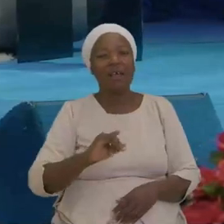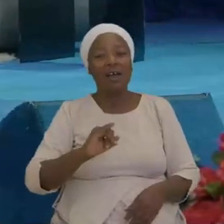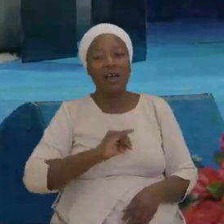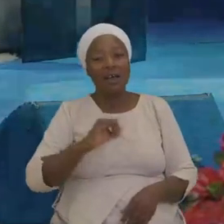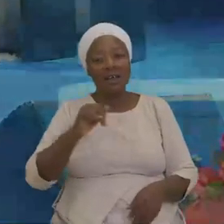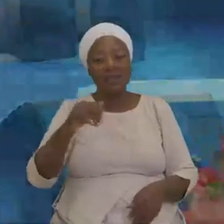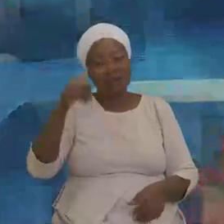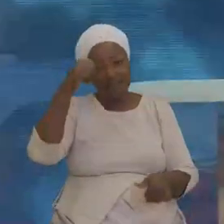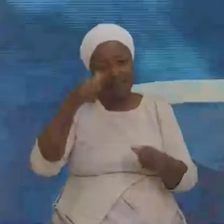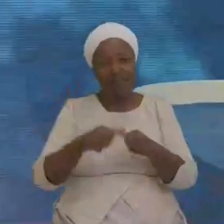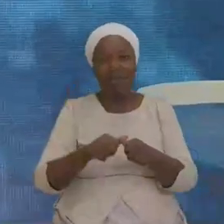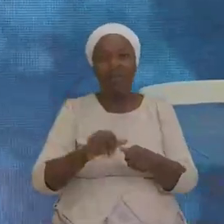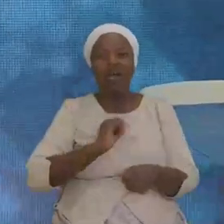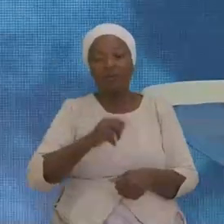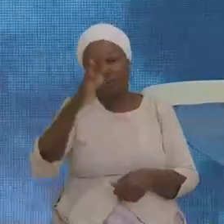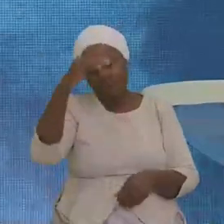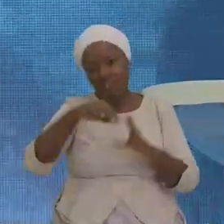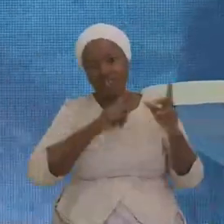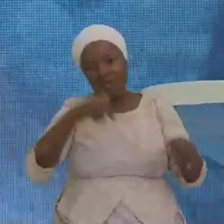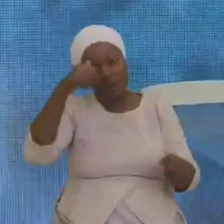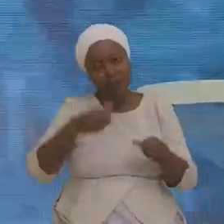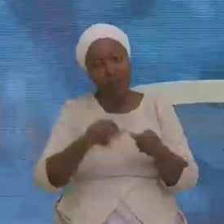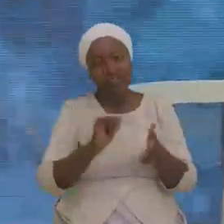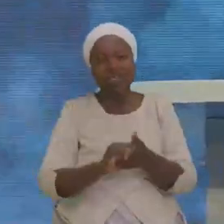rappelle, nous étions au Cameroun il y a quelques années.